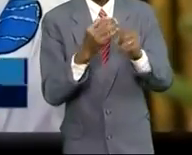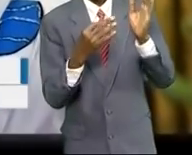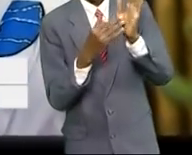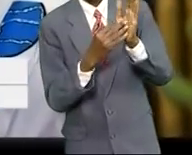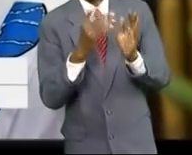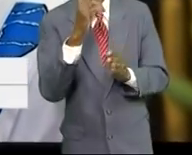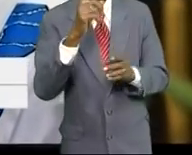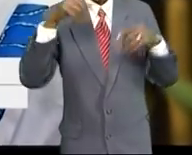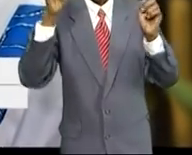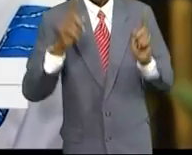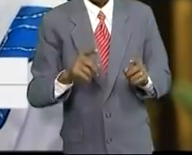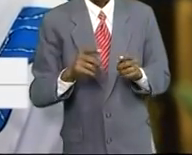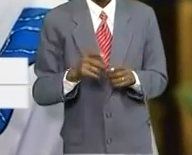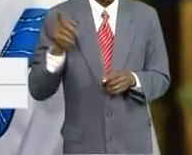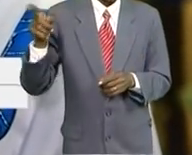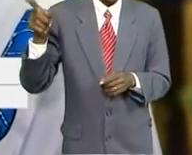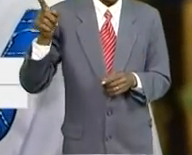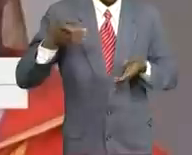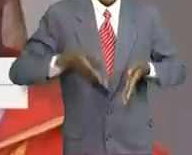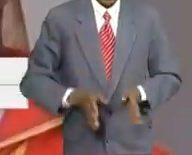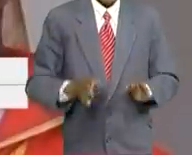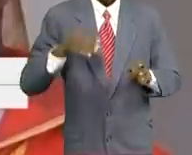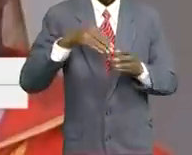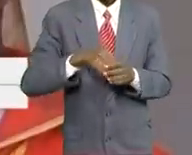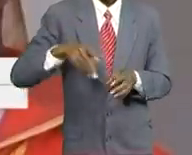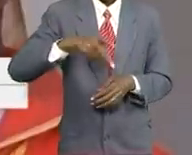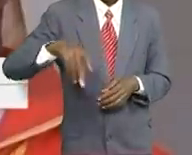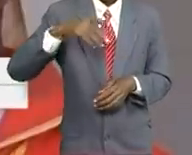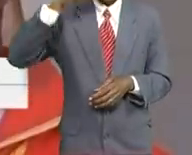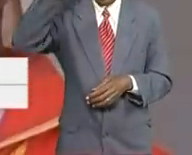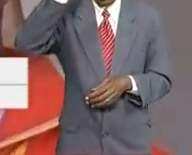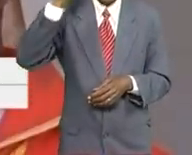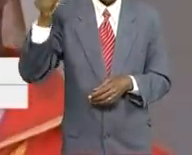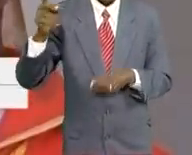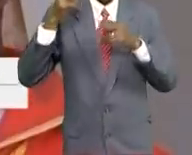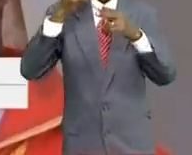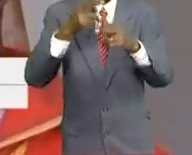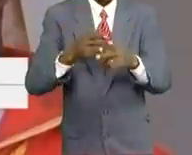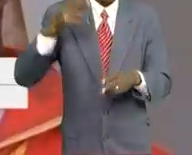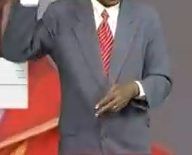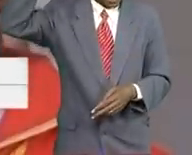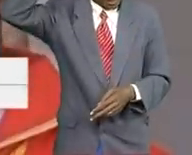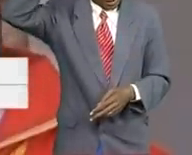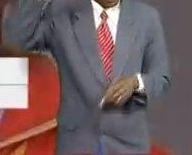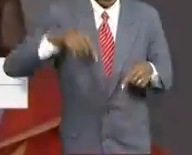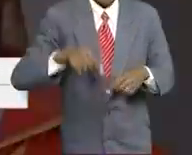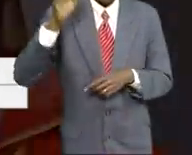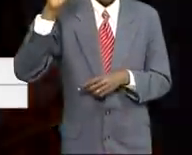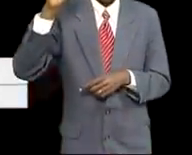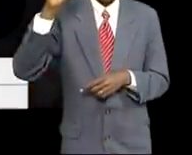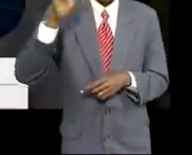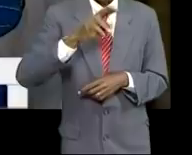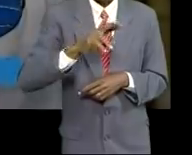cet originaire de Mongobélé, dans la province du Bandundu, était nommé archevêque de Kinshasa en 2007 et